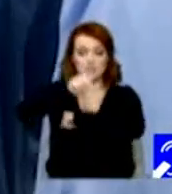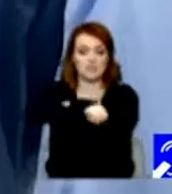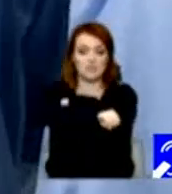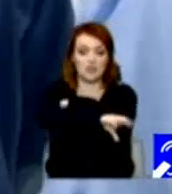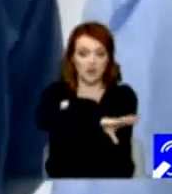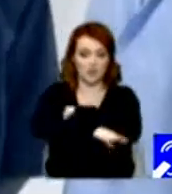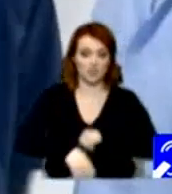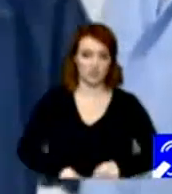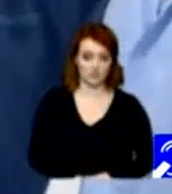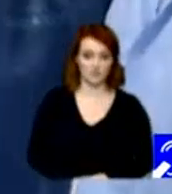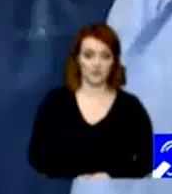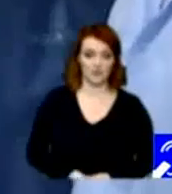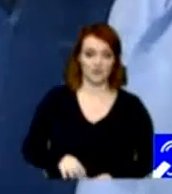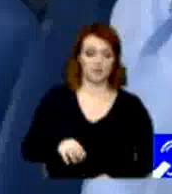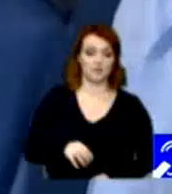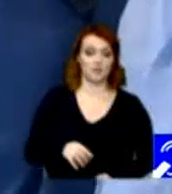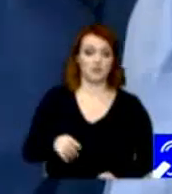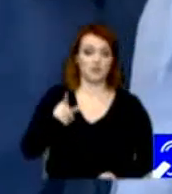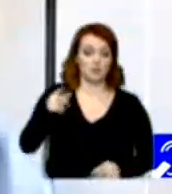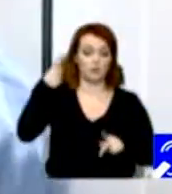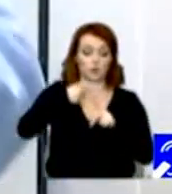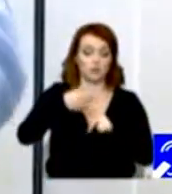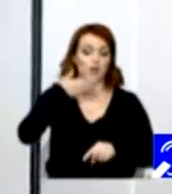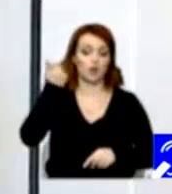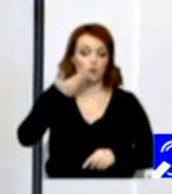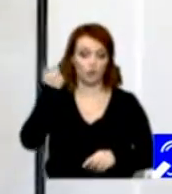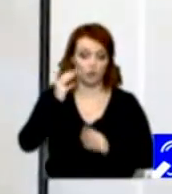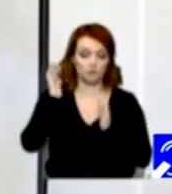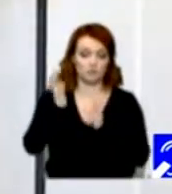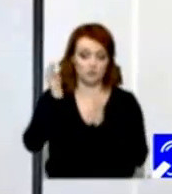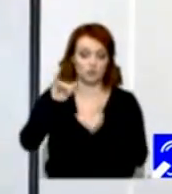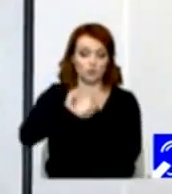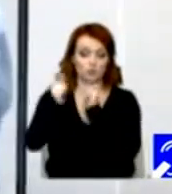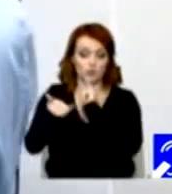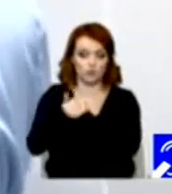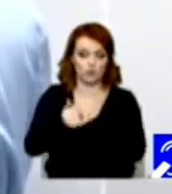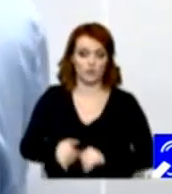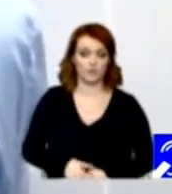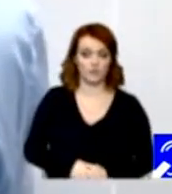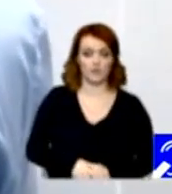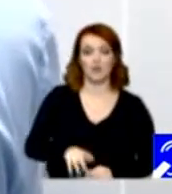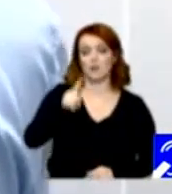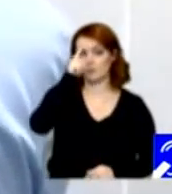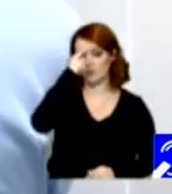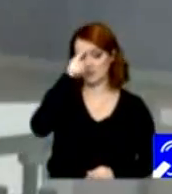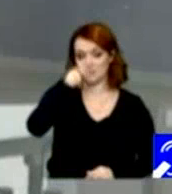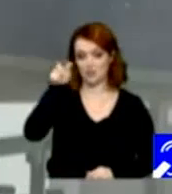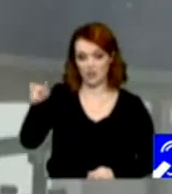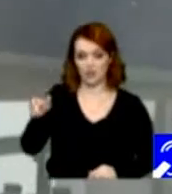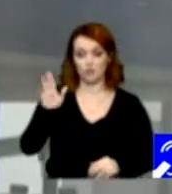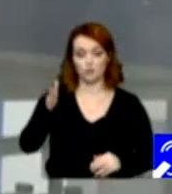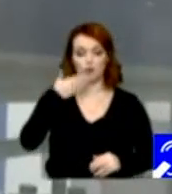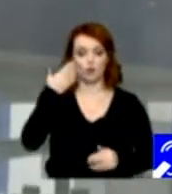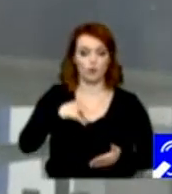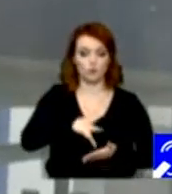se depozitează cu ușurință în plus recunoașterea îi va ajuta și pe milioane de indieni vaccinați cu acestor să călătorească